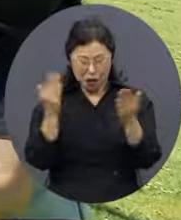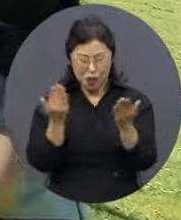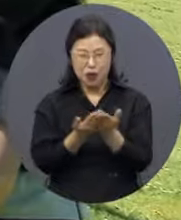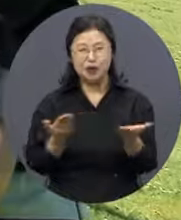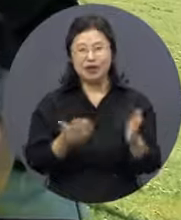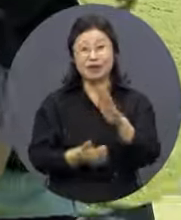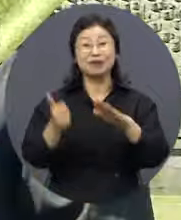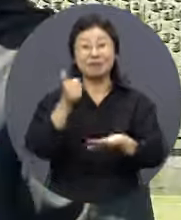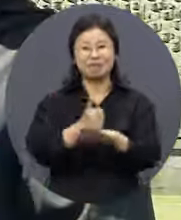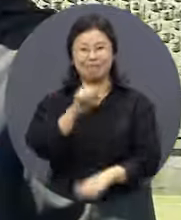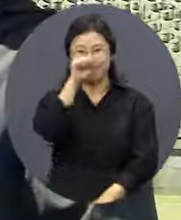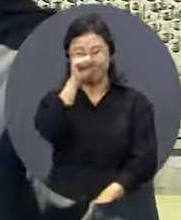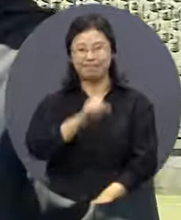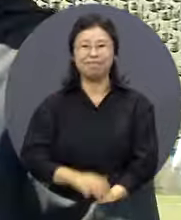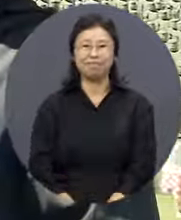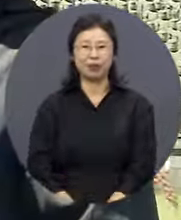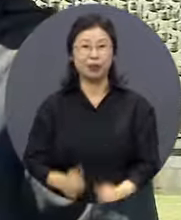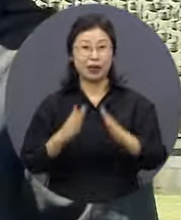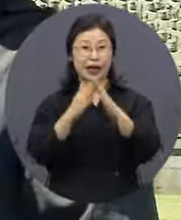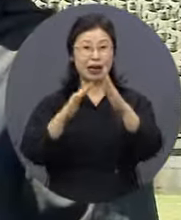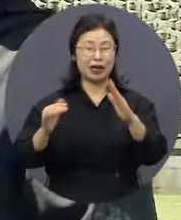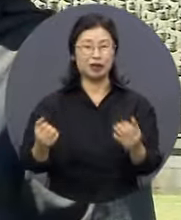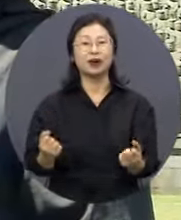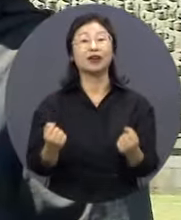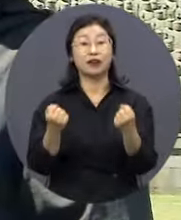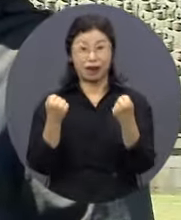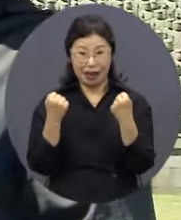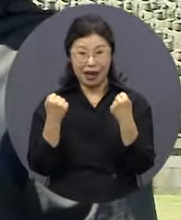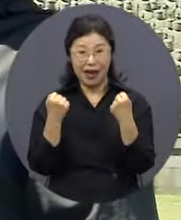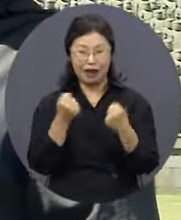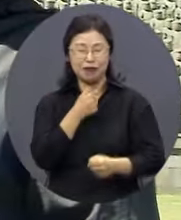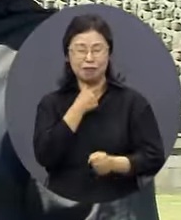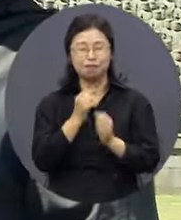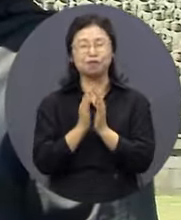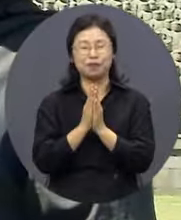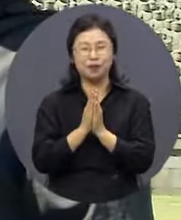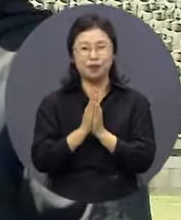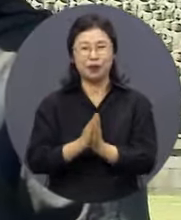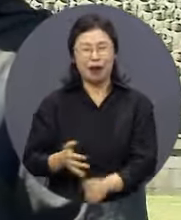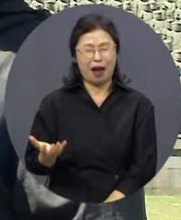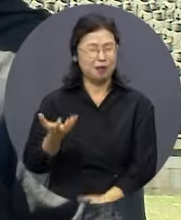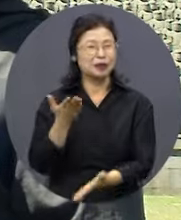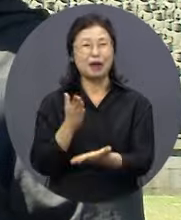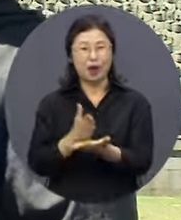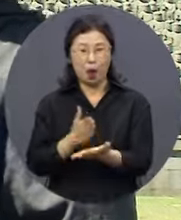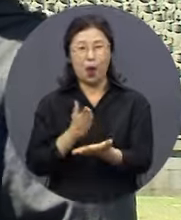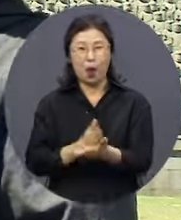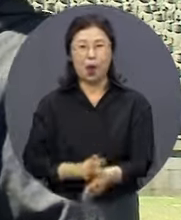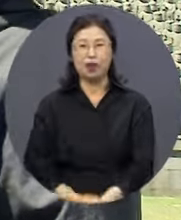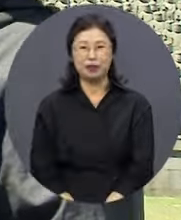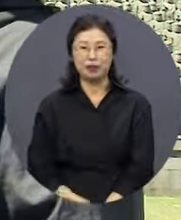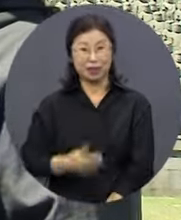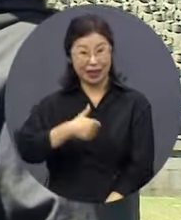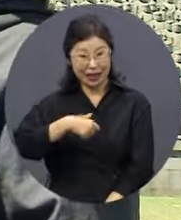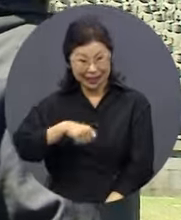이루어졌으면 좋겠어요 가족의 건강을 했죠 아프지 말고